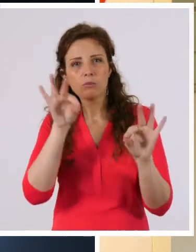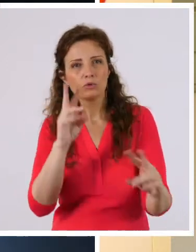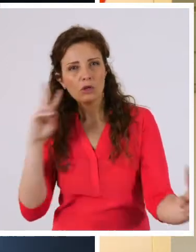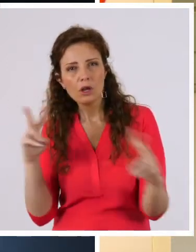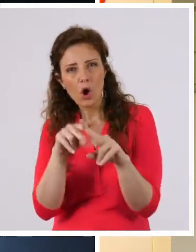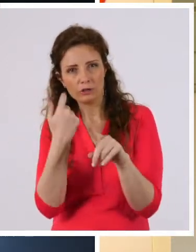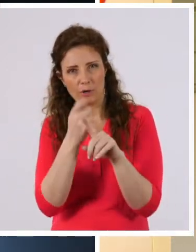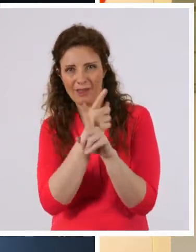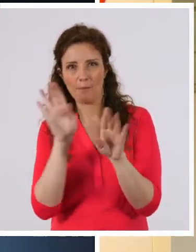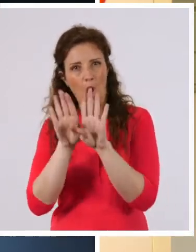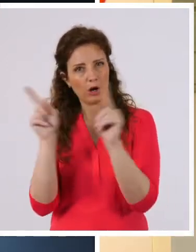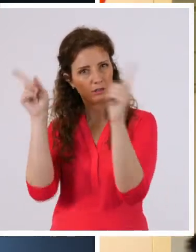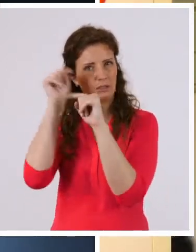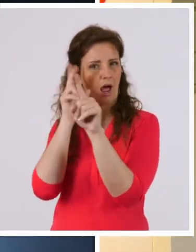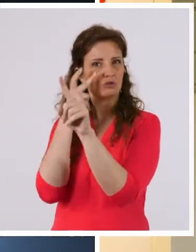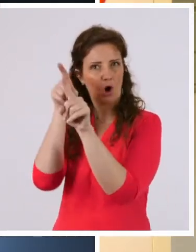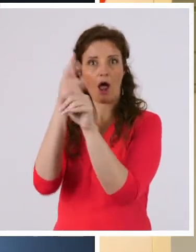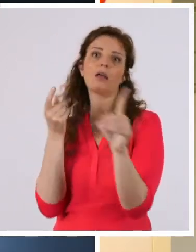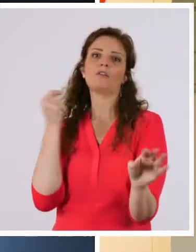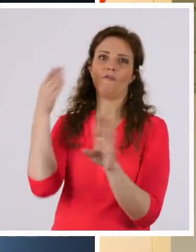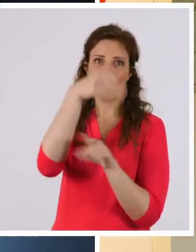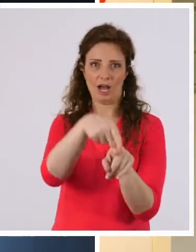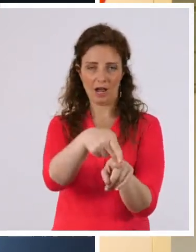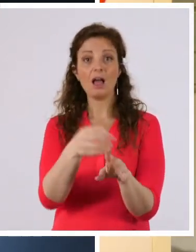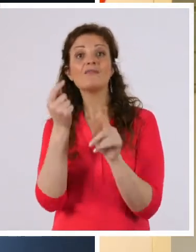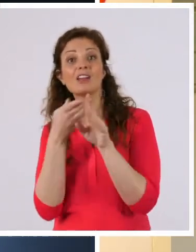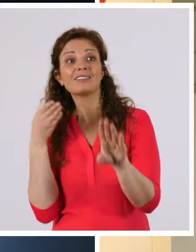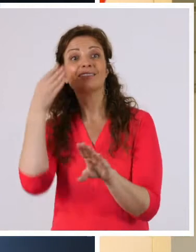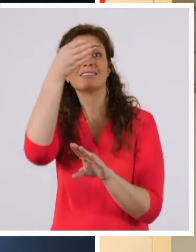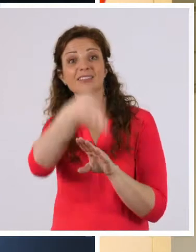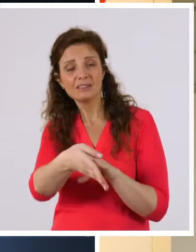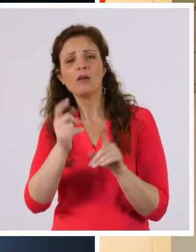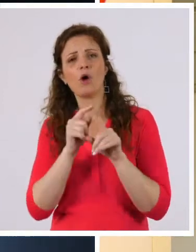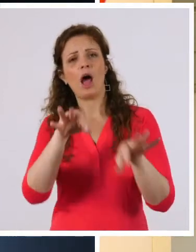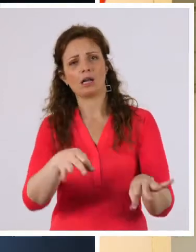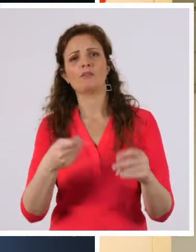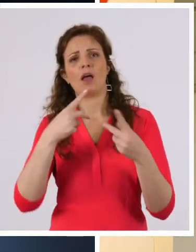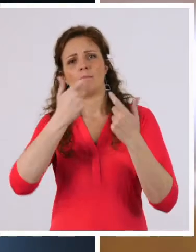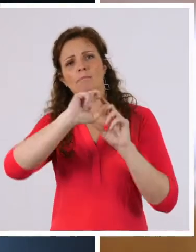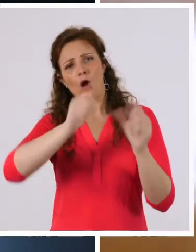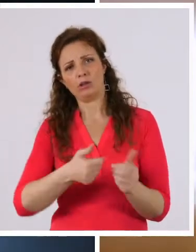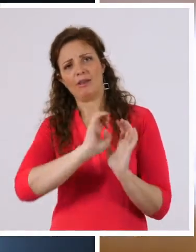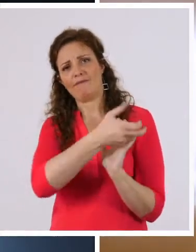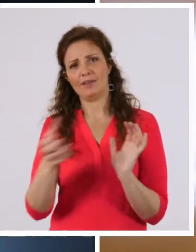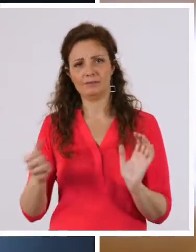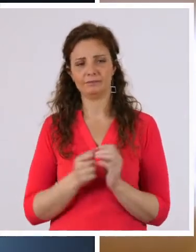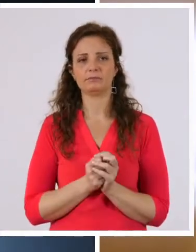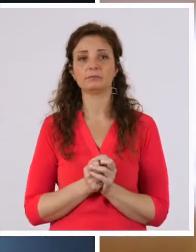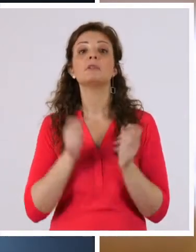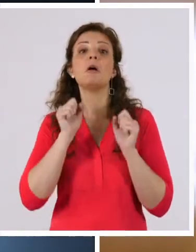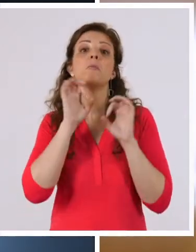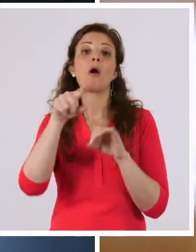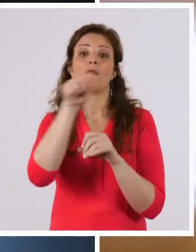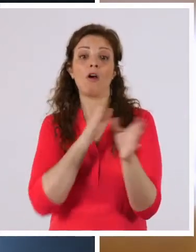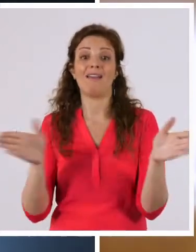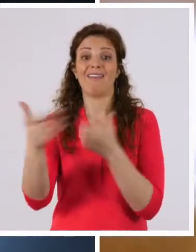riunione assegnato. Per raggiungerlo vi sono differenti sistemi che adesso vi illustreremo. Se